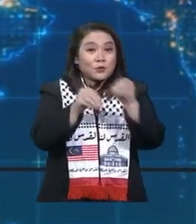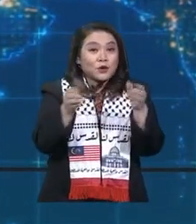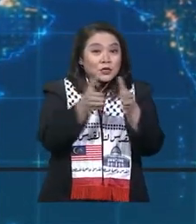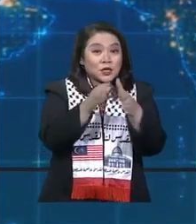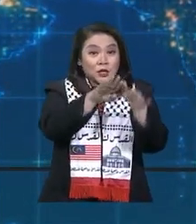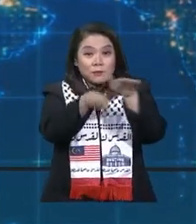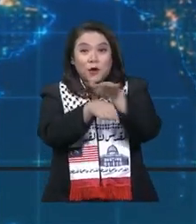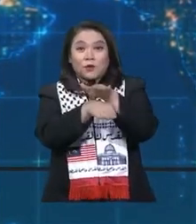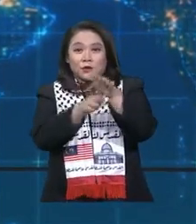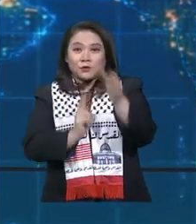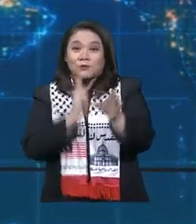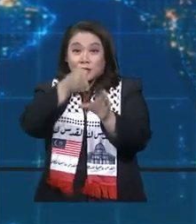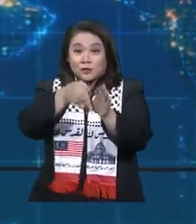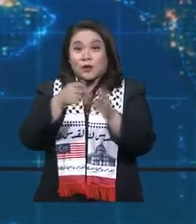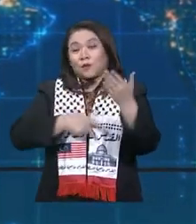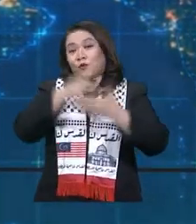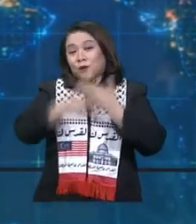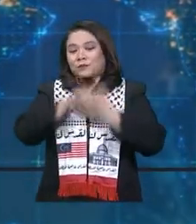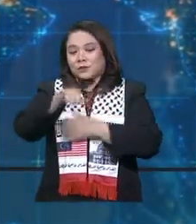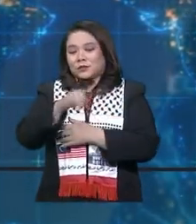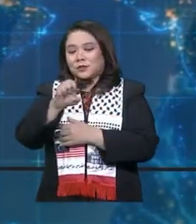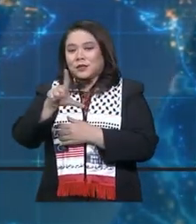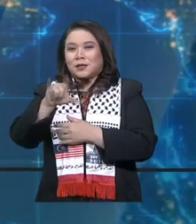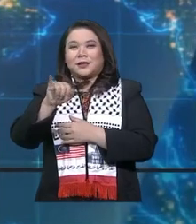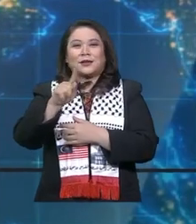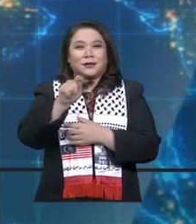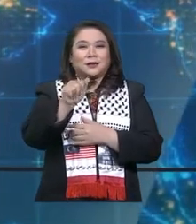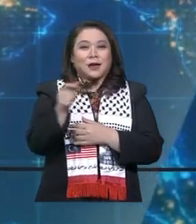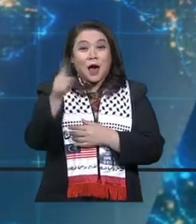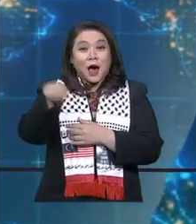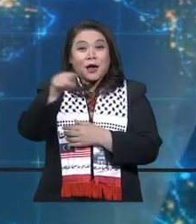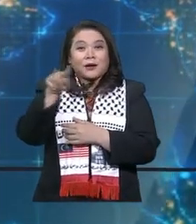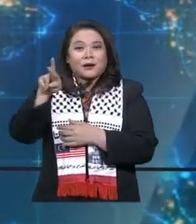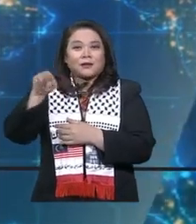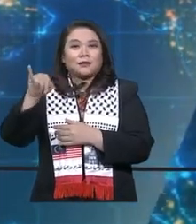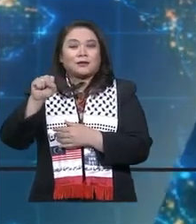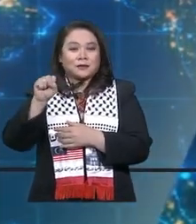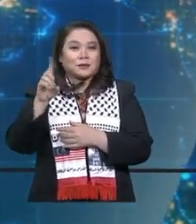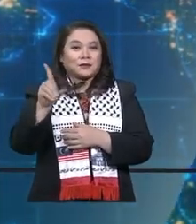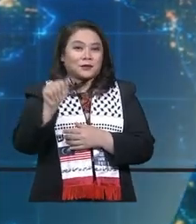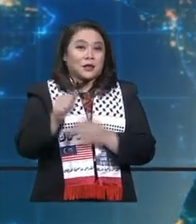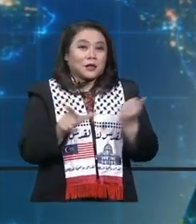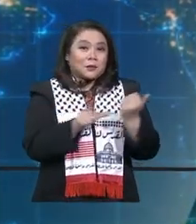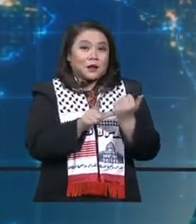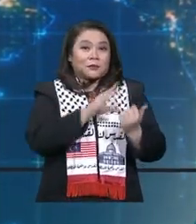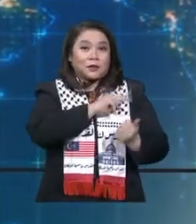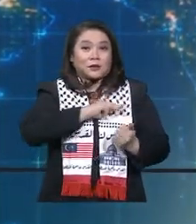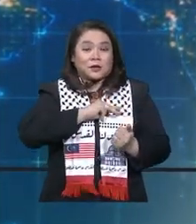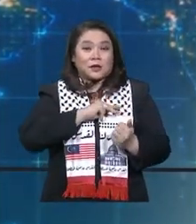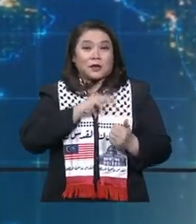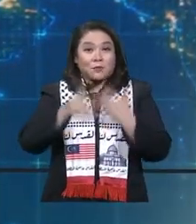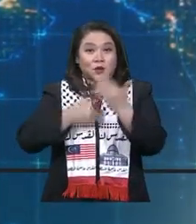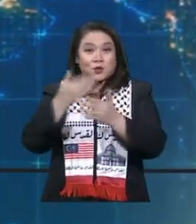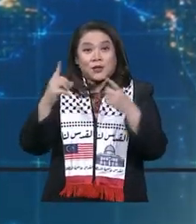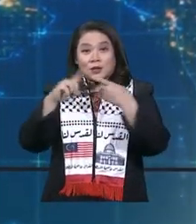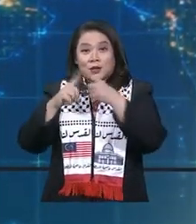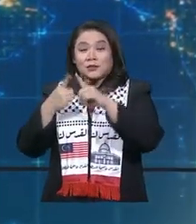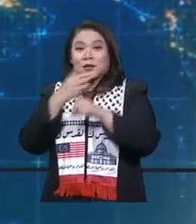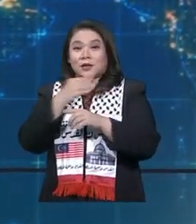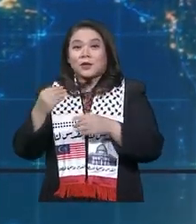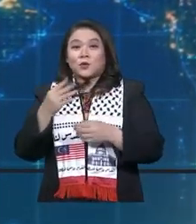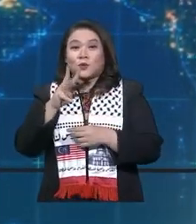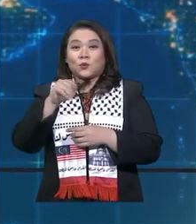bawahnya untuk menyertai program Jelita at RISDA. Timbalan Menteri Kemajuan Desa dan Wilayah Datuk Rubiah Wong berkata program di